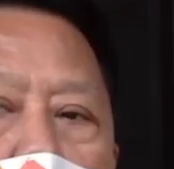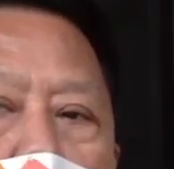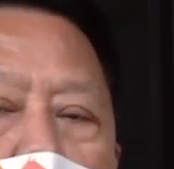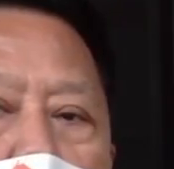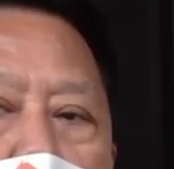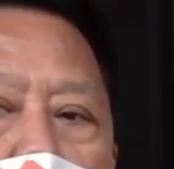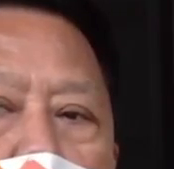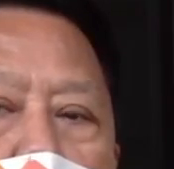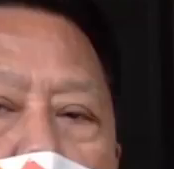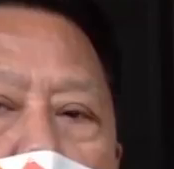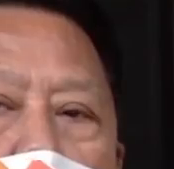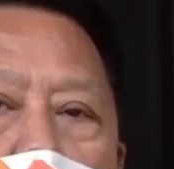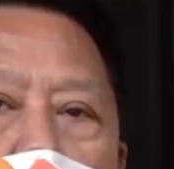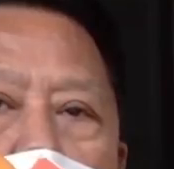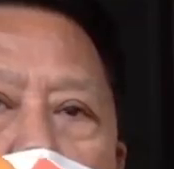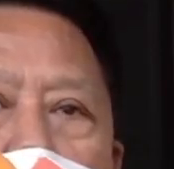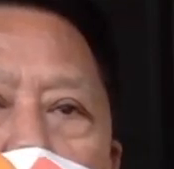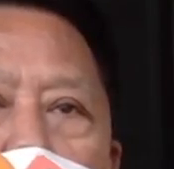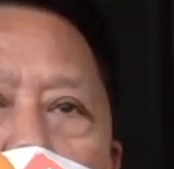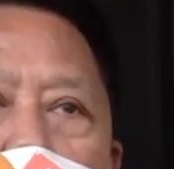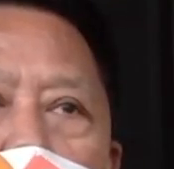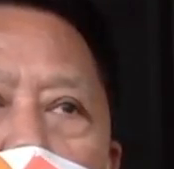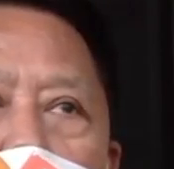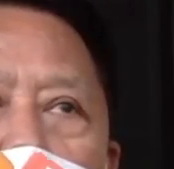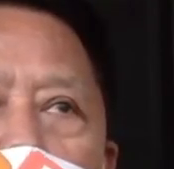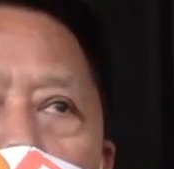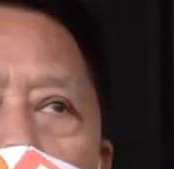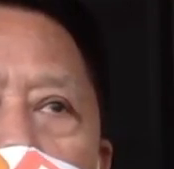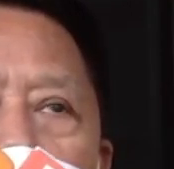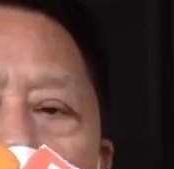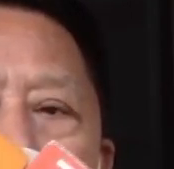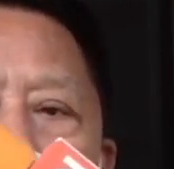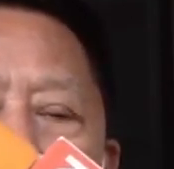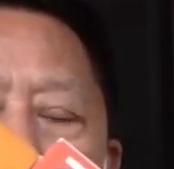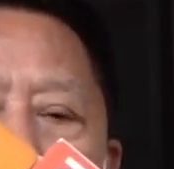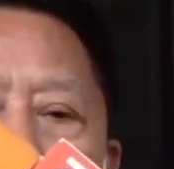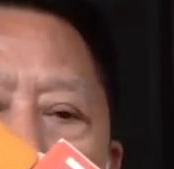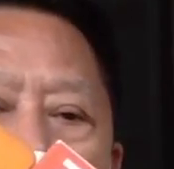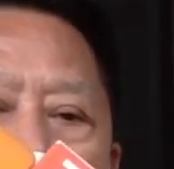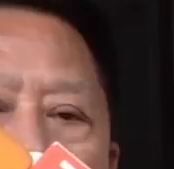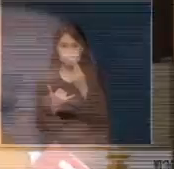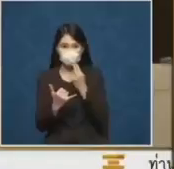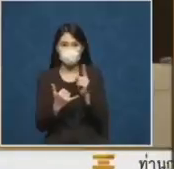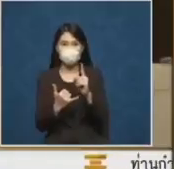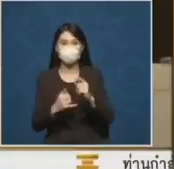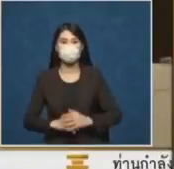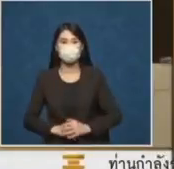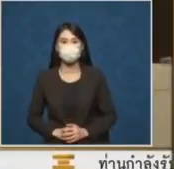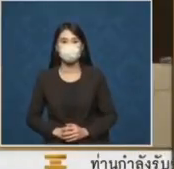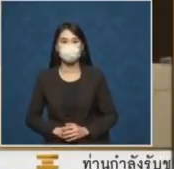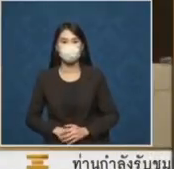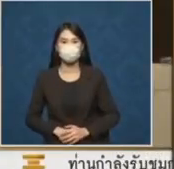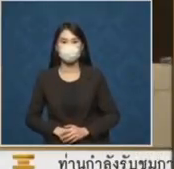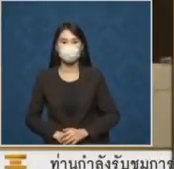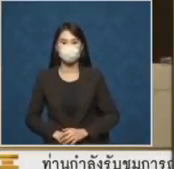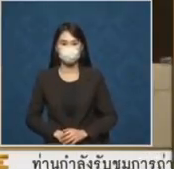ไง จริงๆถ้าพูดเรื่องเสถียรภาพของรัฐบาลเนี่ยของฝ่ายบริหารนะครับสภาล่มเนี่ยฝ่ายบริห